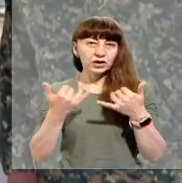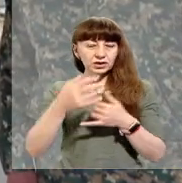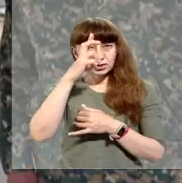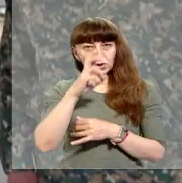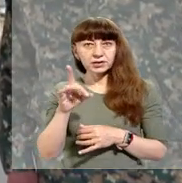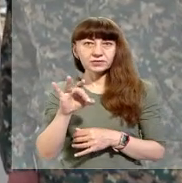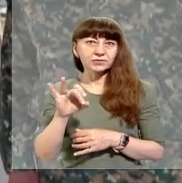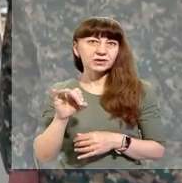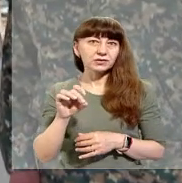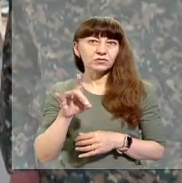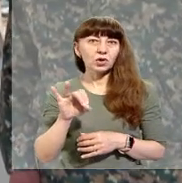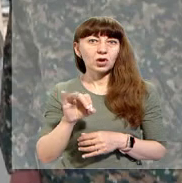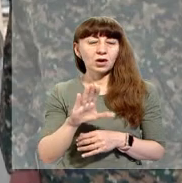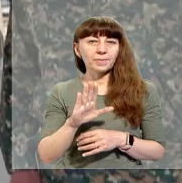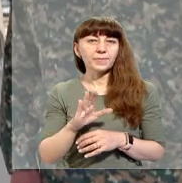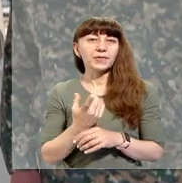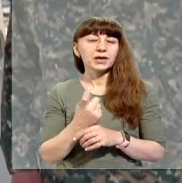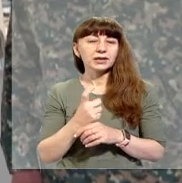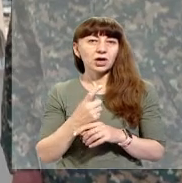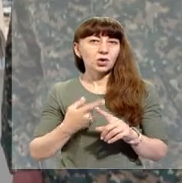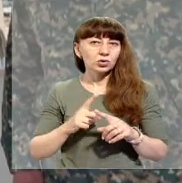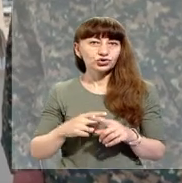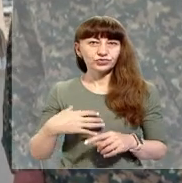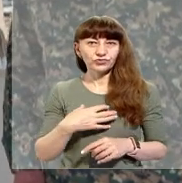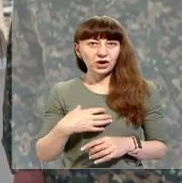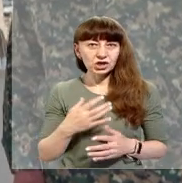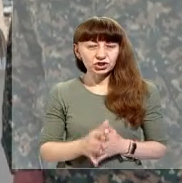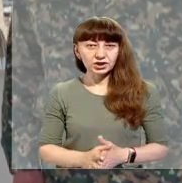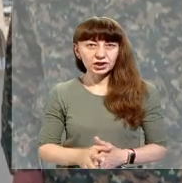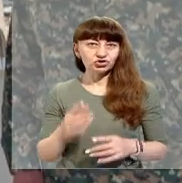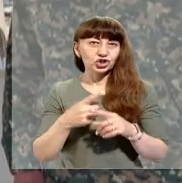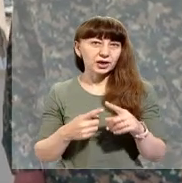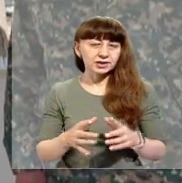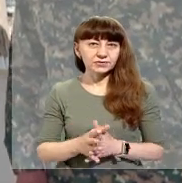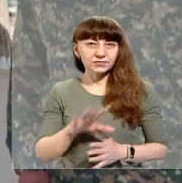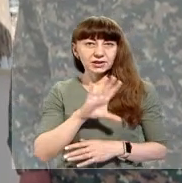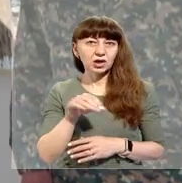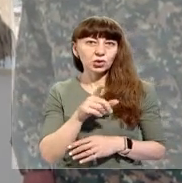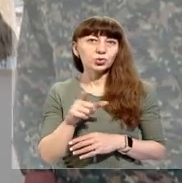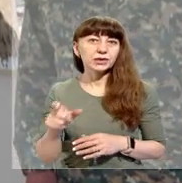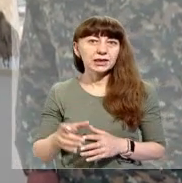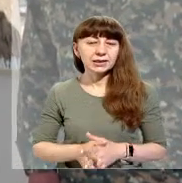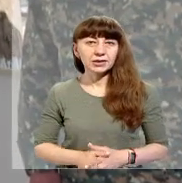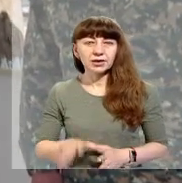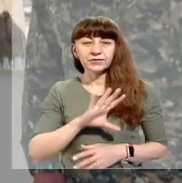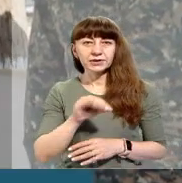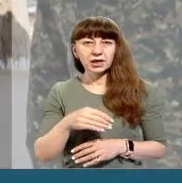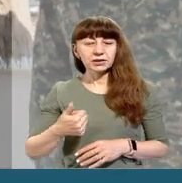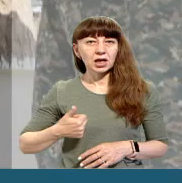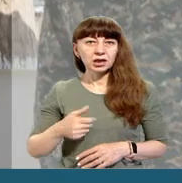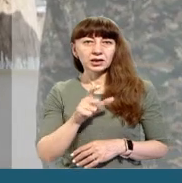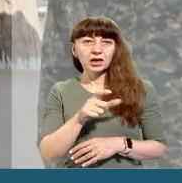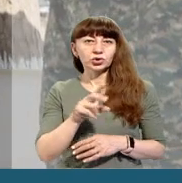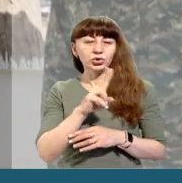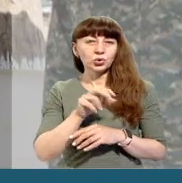шекарамызды күзеті отырған барша осы елдің айбынды асқарлы азаматы өздеріңіздер. Осы аға буын өкілдері елбасына күн